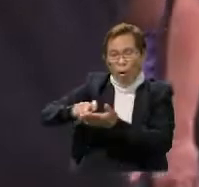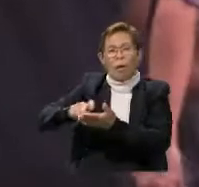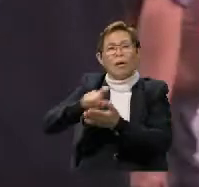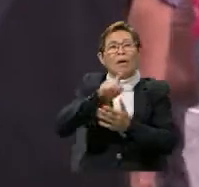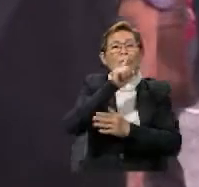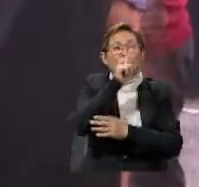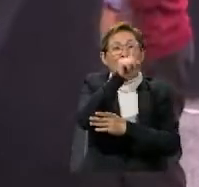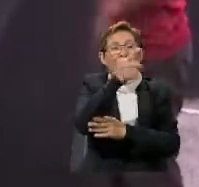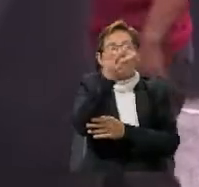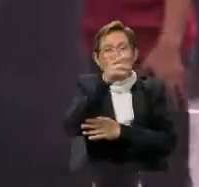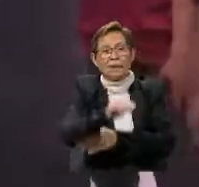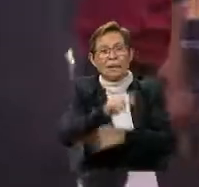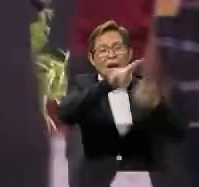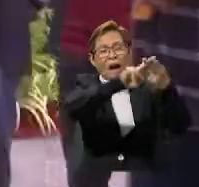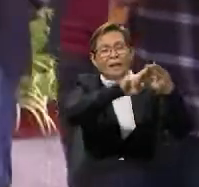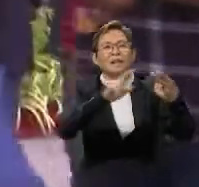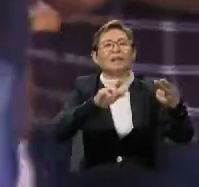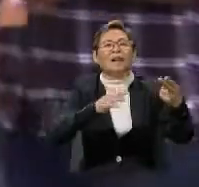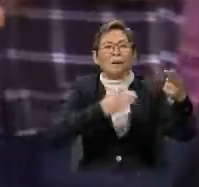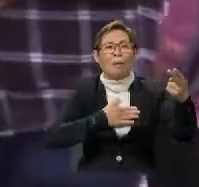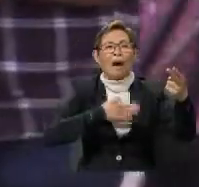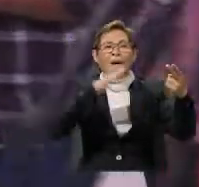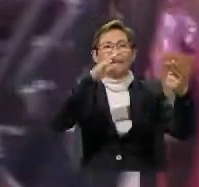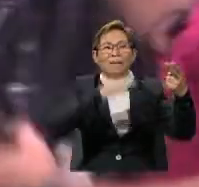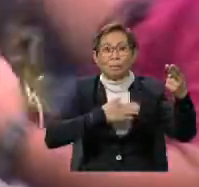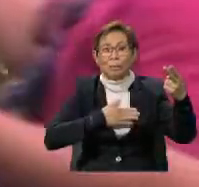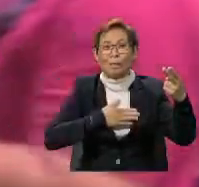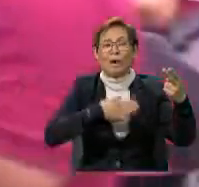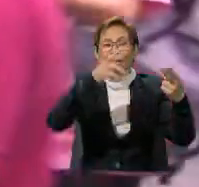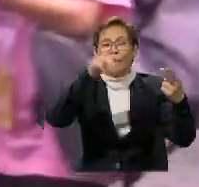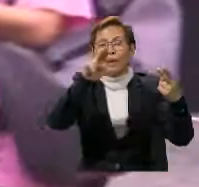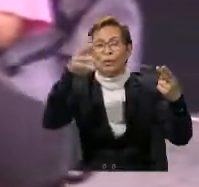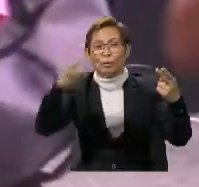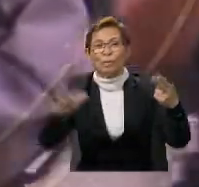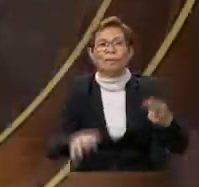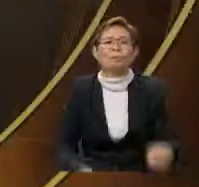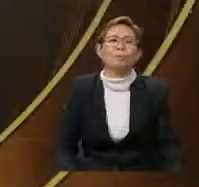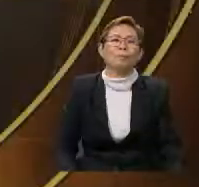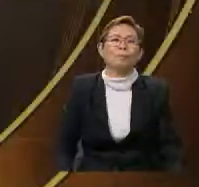#MyPRU15. Kita teruskan bersama rakan penyampai di Air Hitam. Silakan.